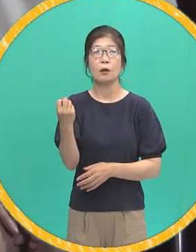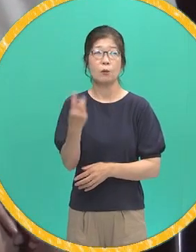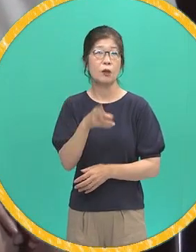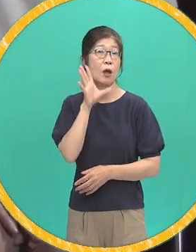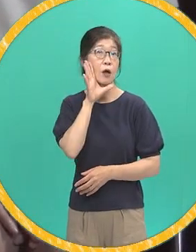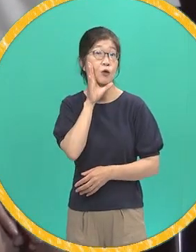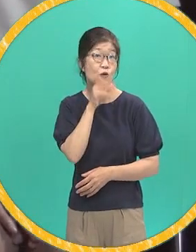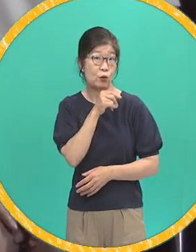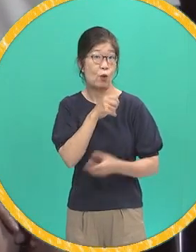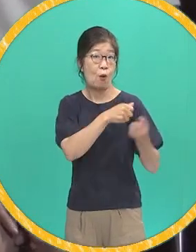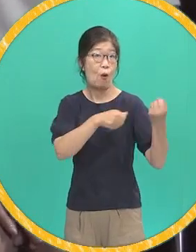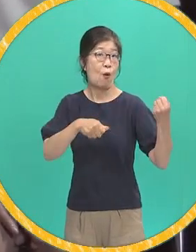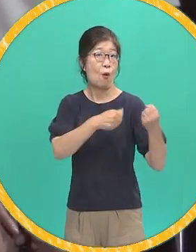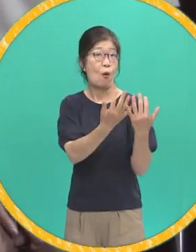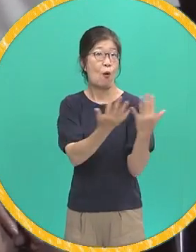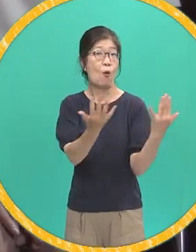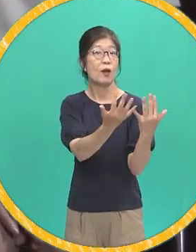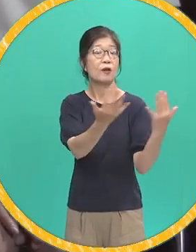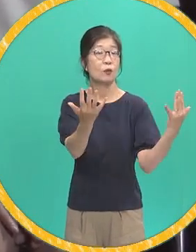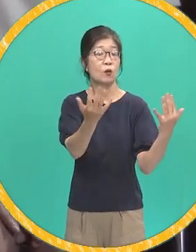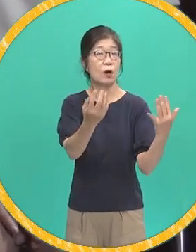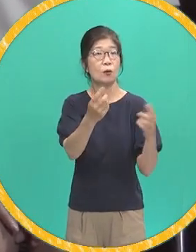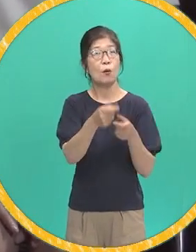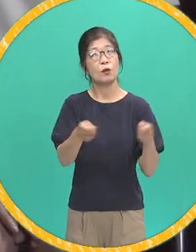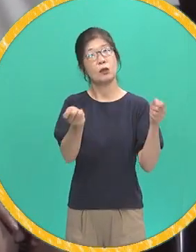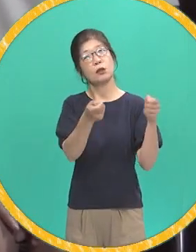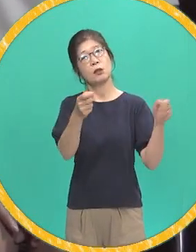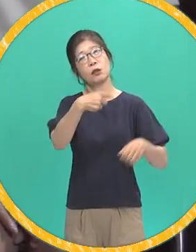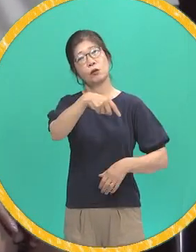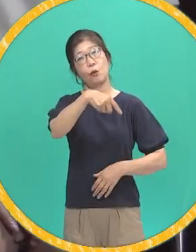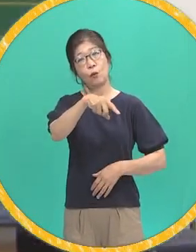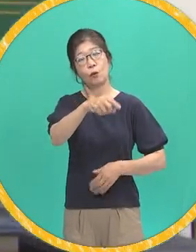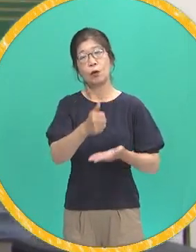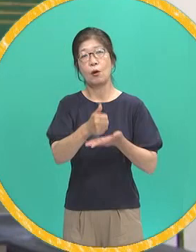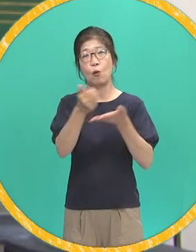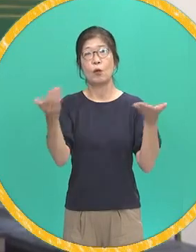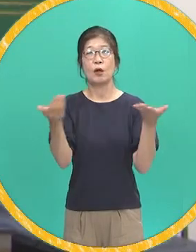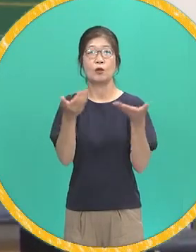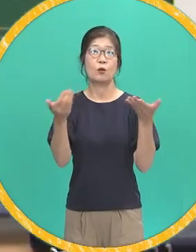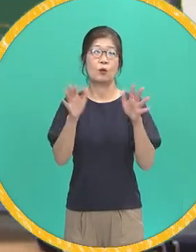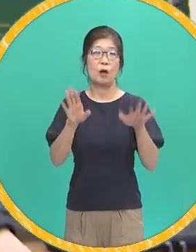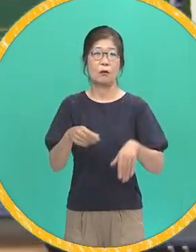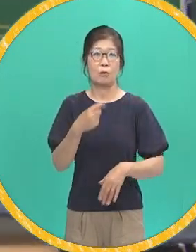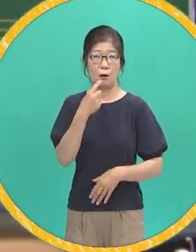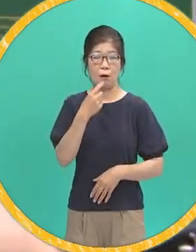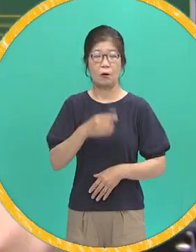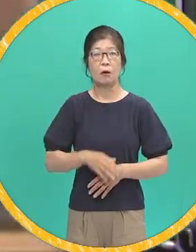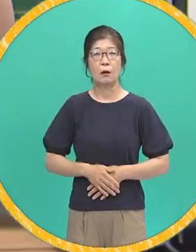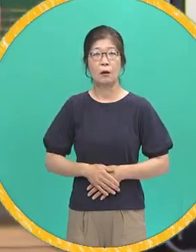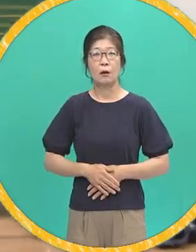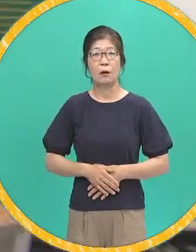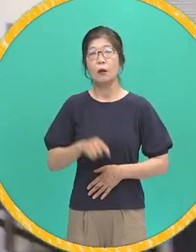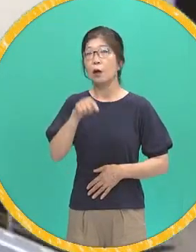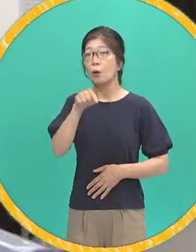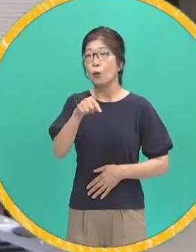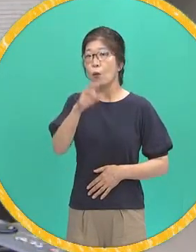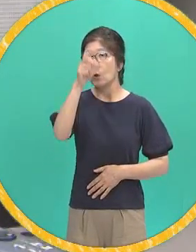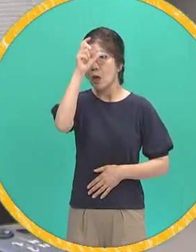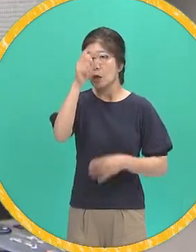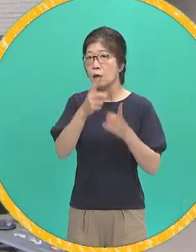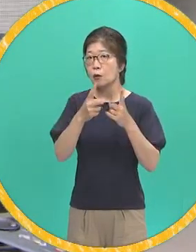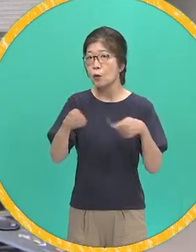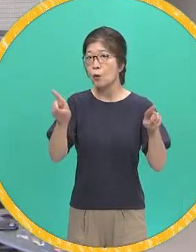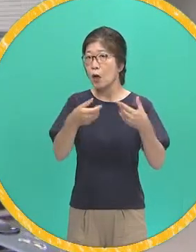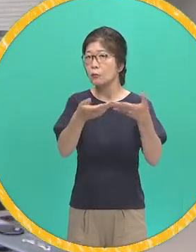色指導こういうがメインの仕事だったんですけど神奈川県音楽隊警察音楽隊の